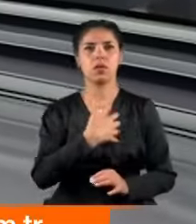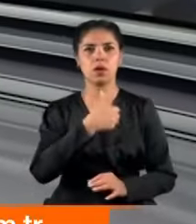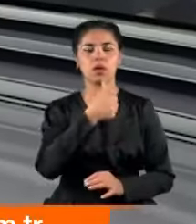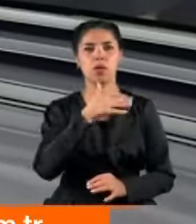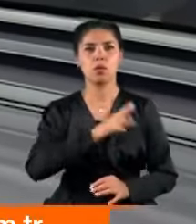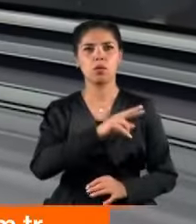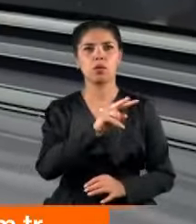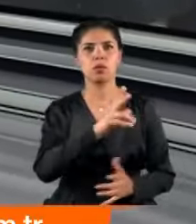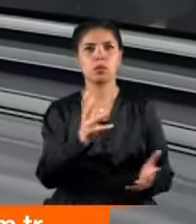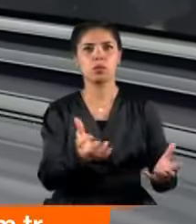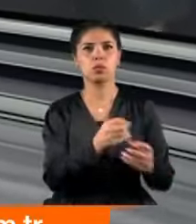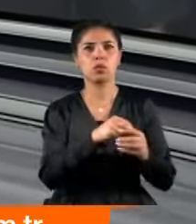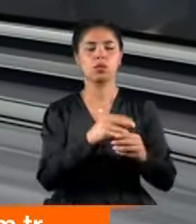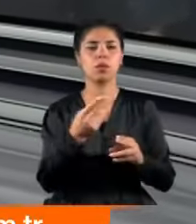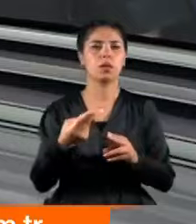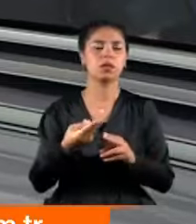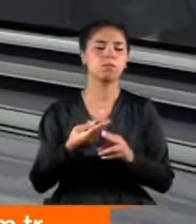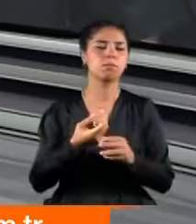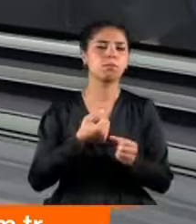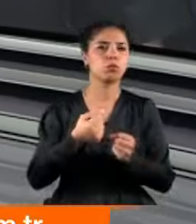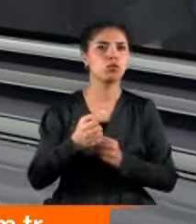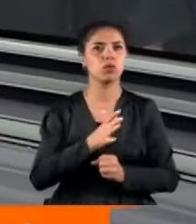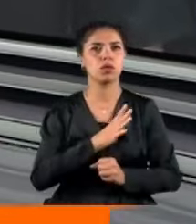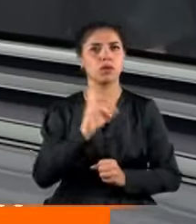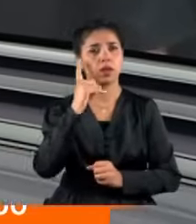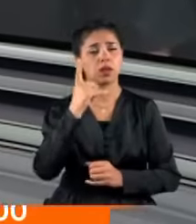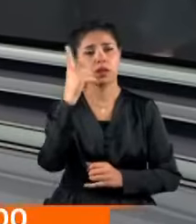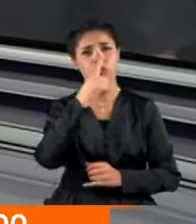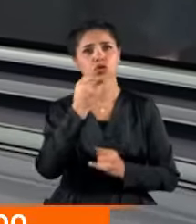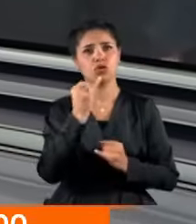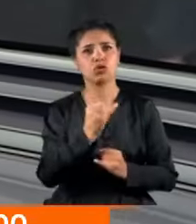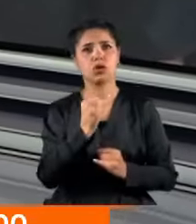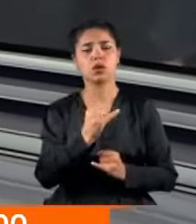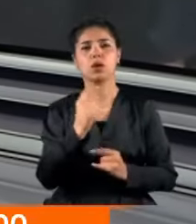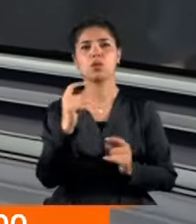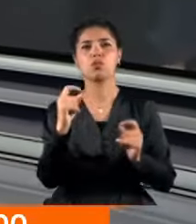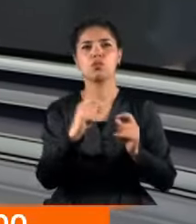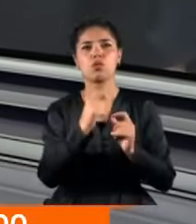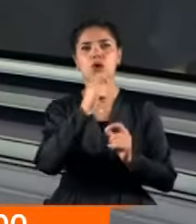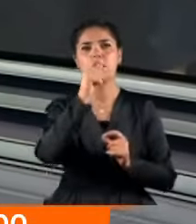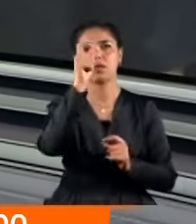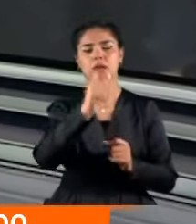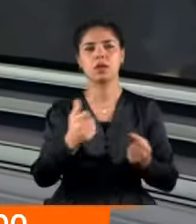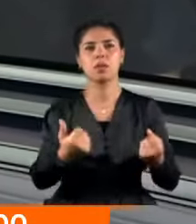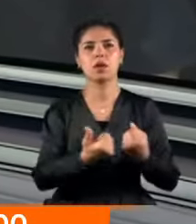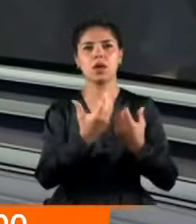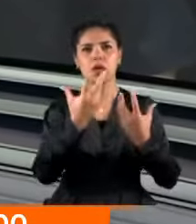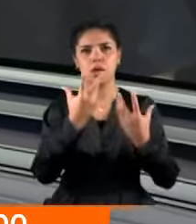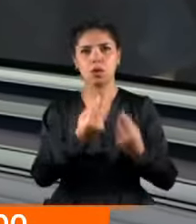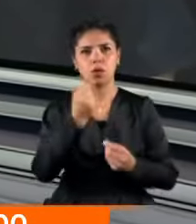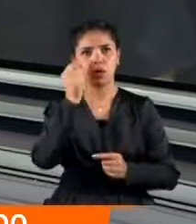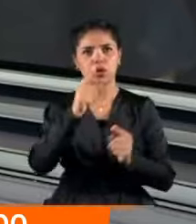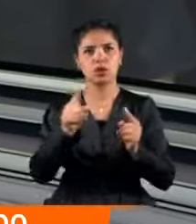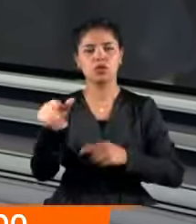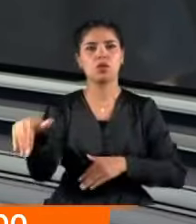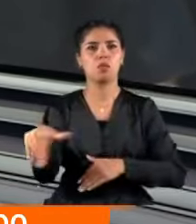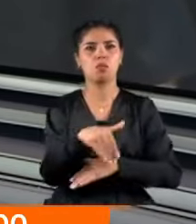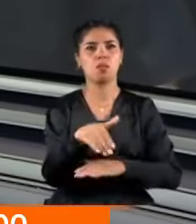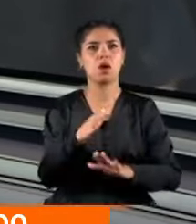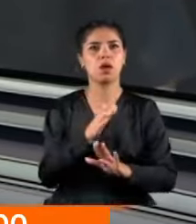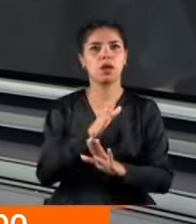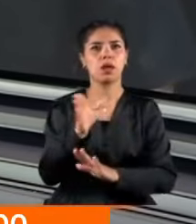oğlu kurtarmak için her yolu denemeye başladı. İddialar çirkin. Öyle ki Bülent Cihan Timur kazaya karışanların yaşadığı mahalleyi